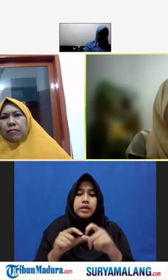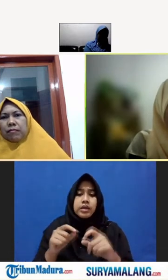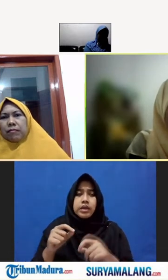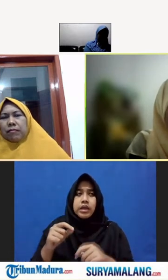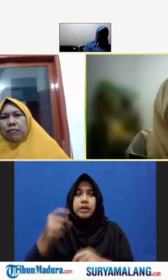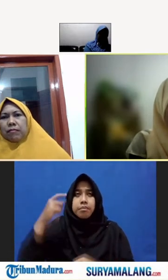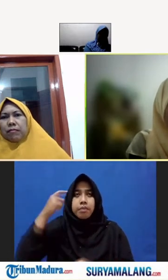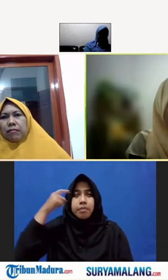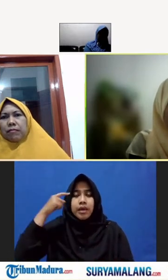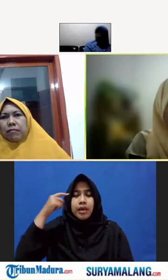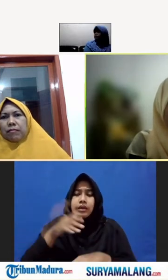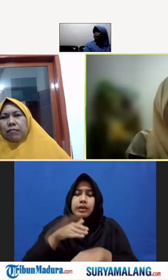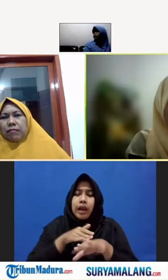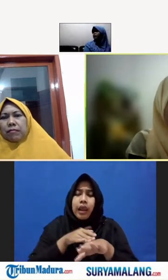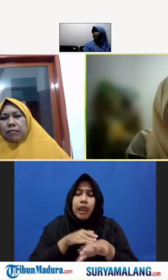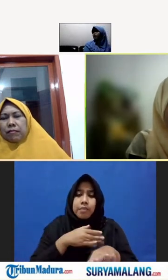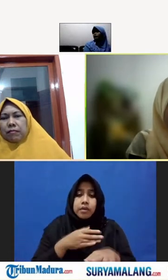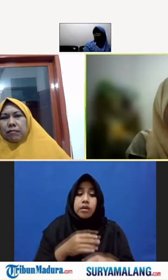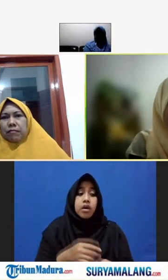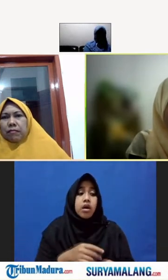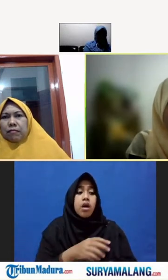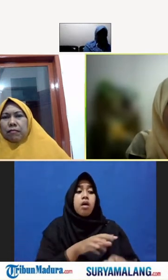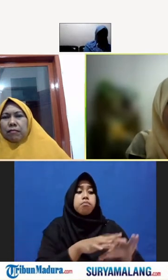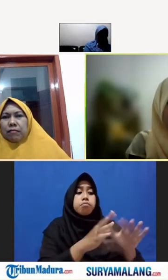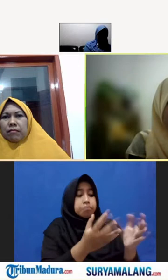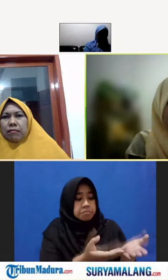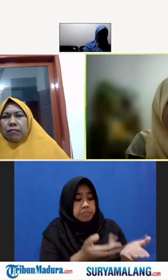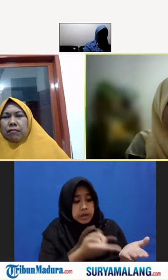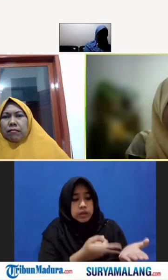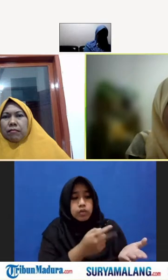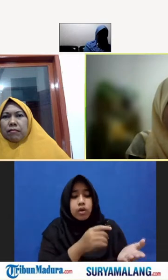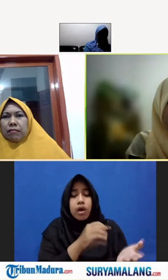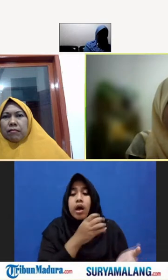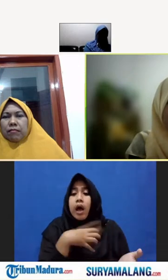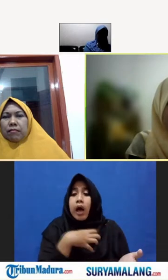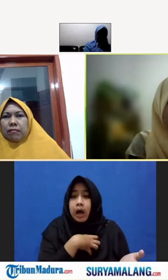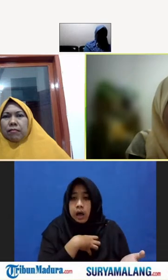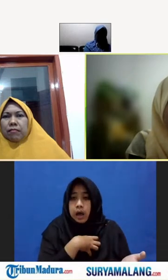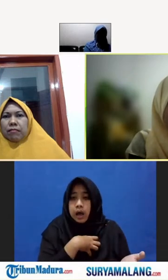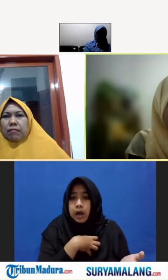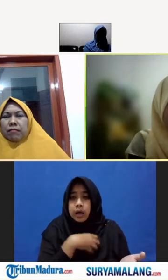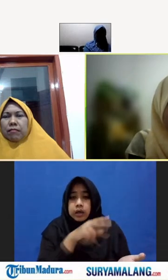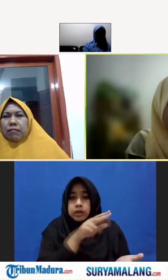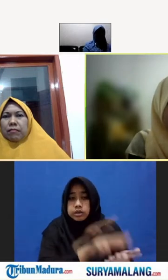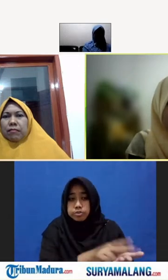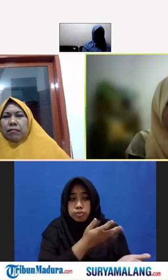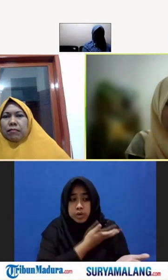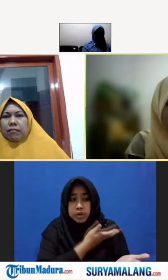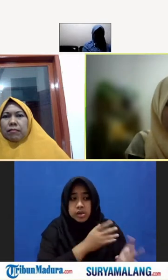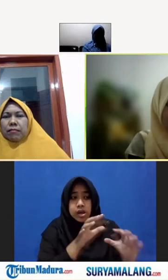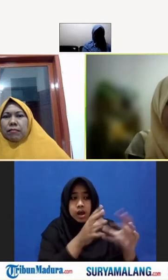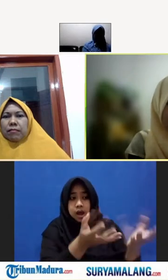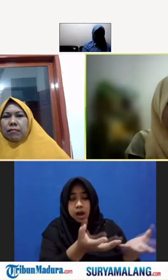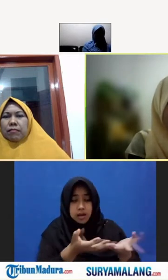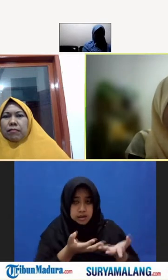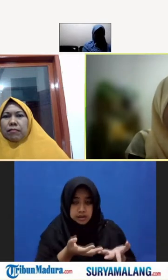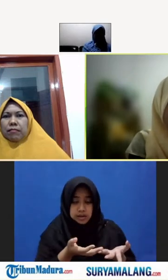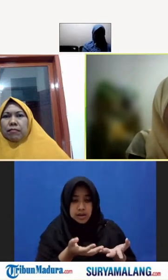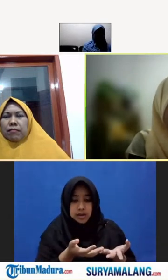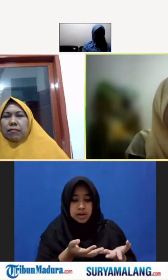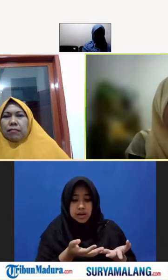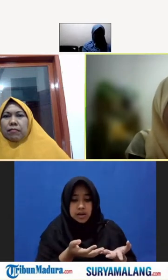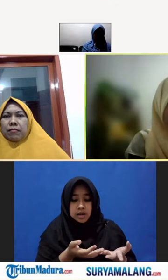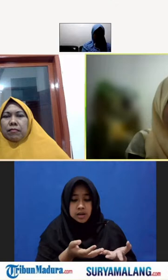itu udah jadi punya anak ibu karena dia dapatkan sebagai hadiah atau kena ngerjain